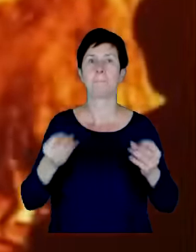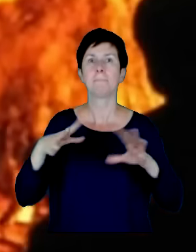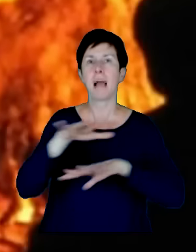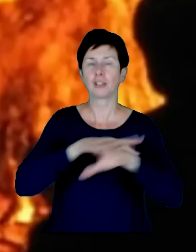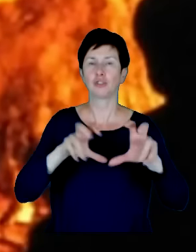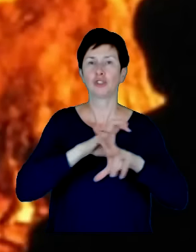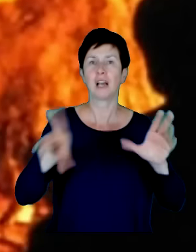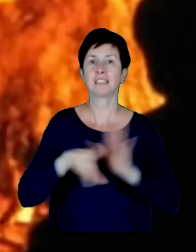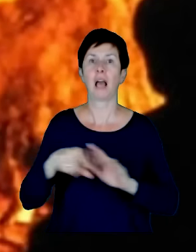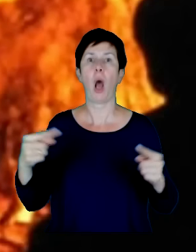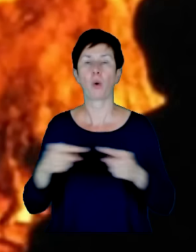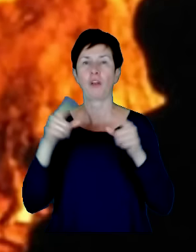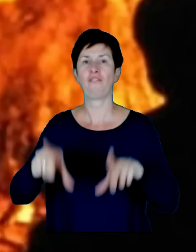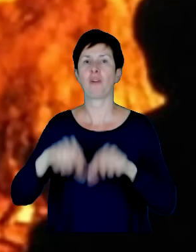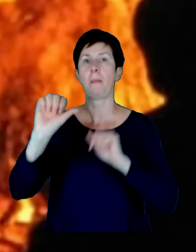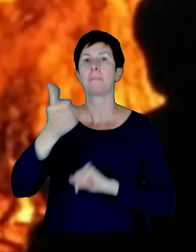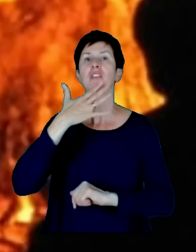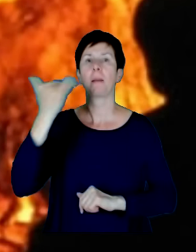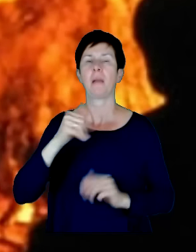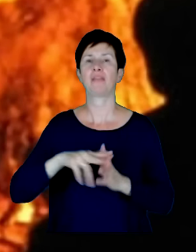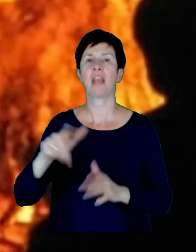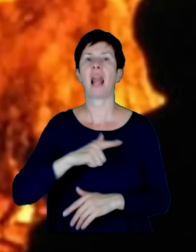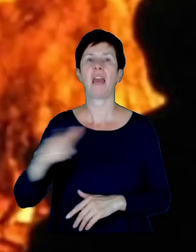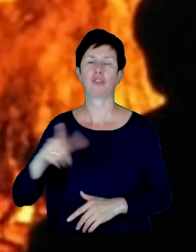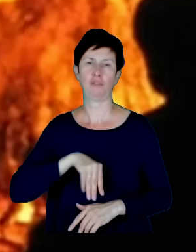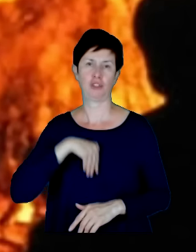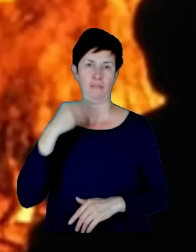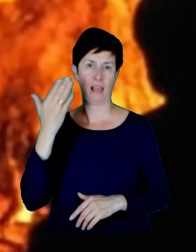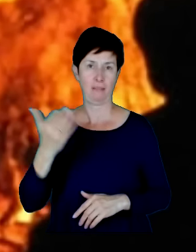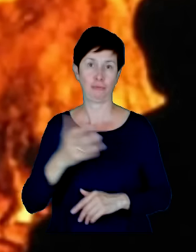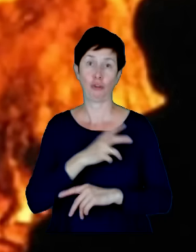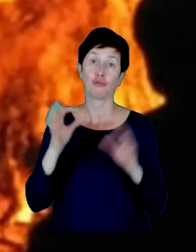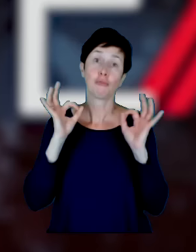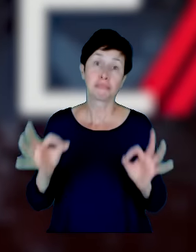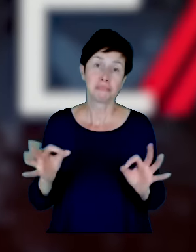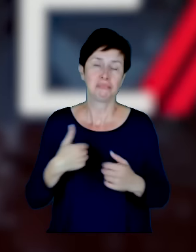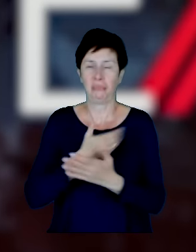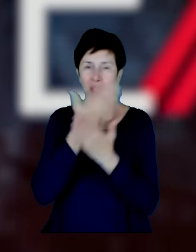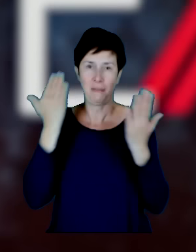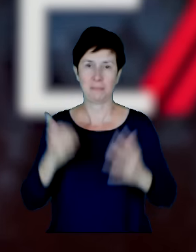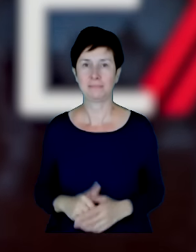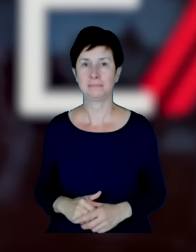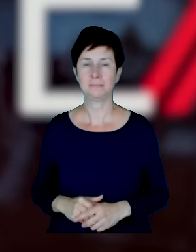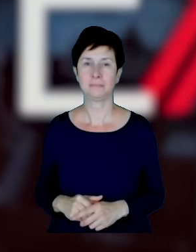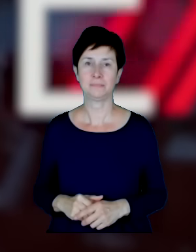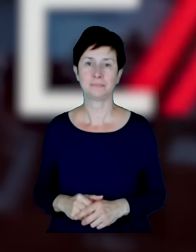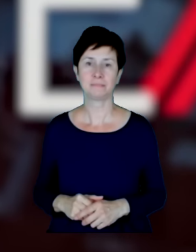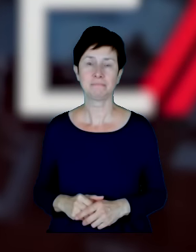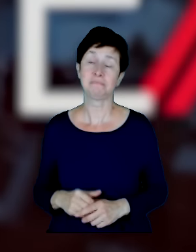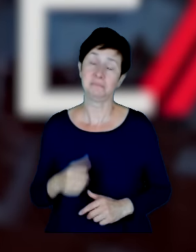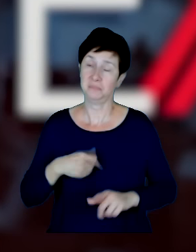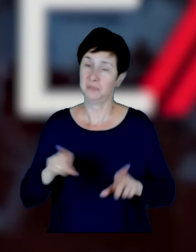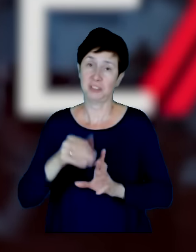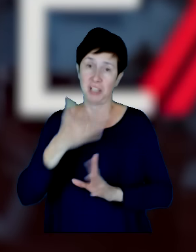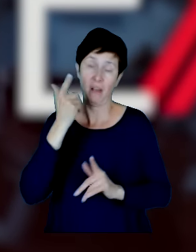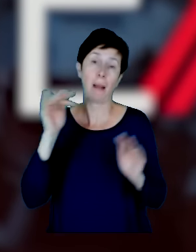wyborem dnia maja na lewicowe Święto Czy słusznie tego nie wiem Ja też ale może tak